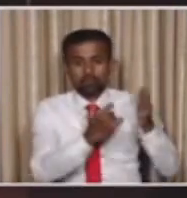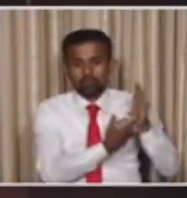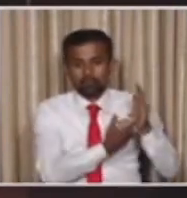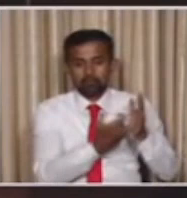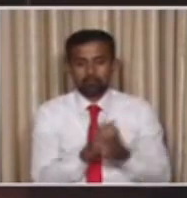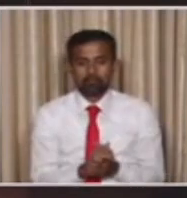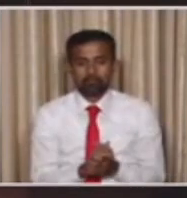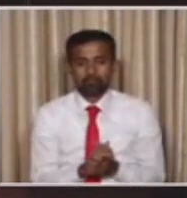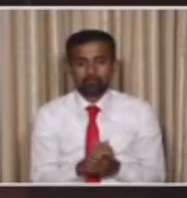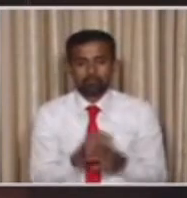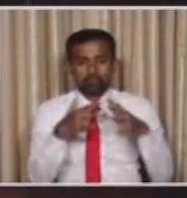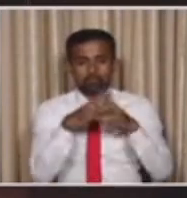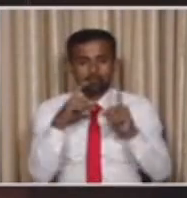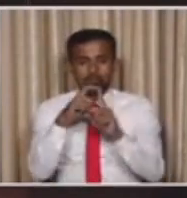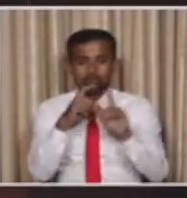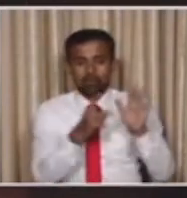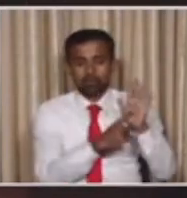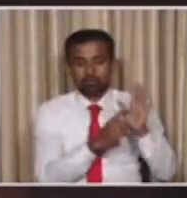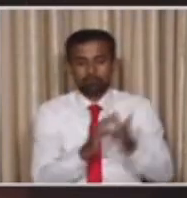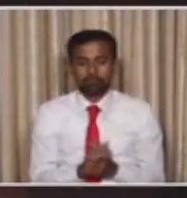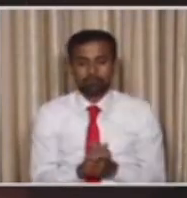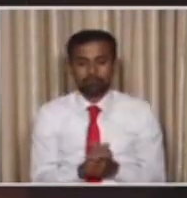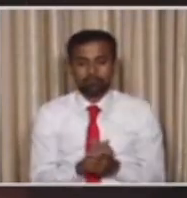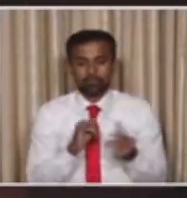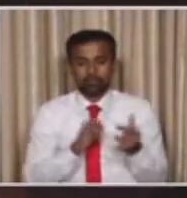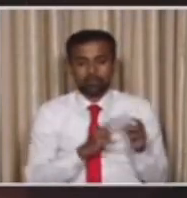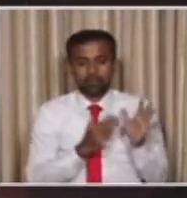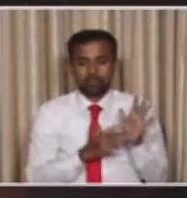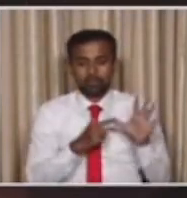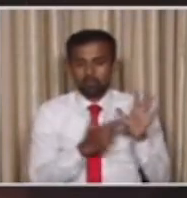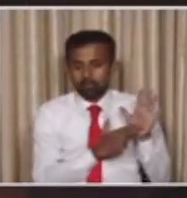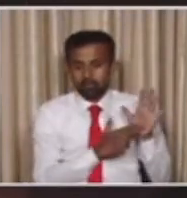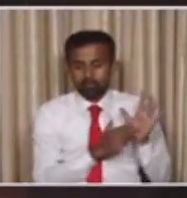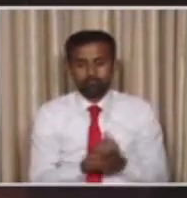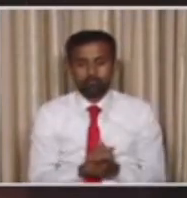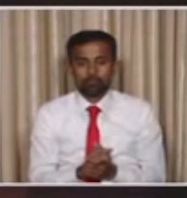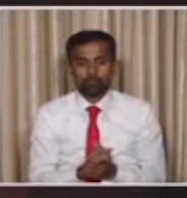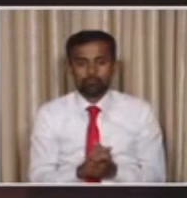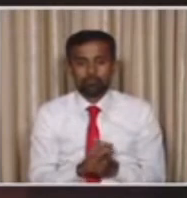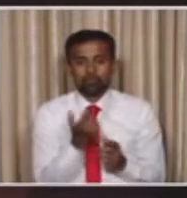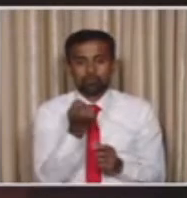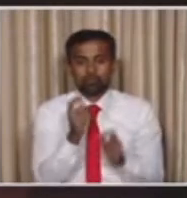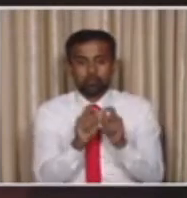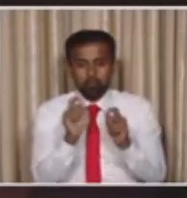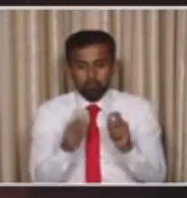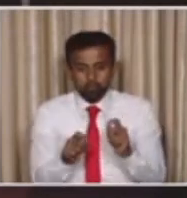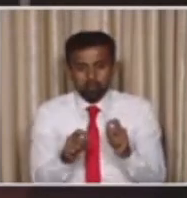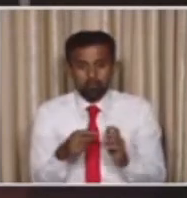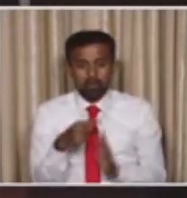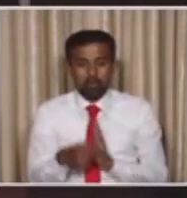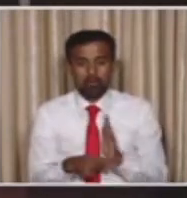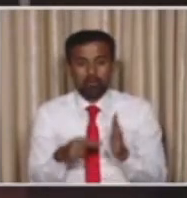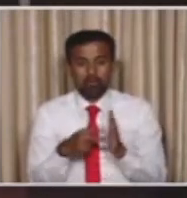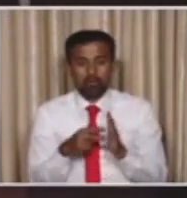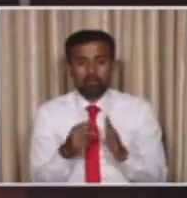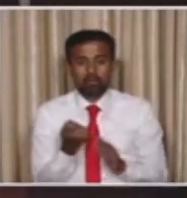Artigala, WD Lakshman, Samantha Kumarasinghe Saha, Mudal Mandale Visin Merate